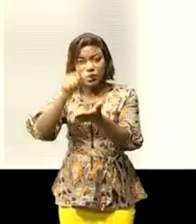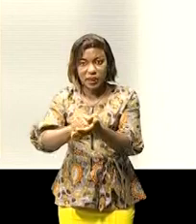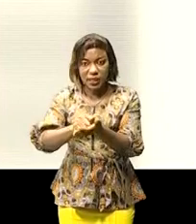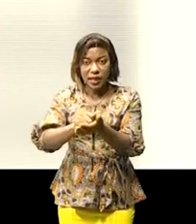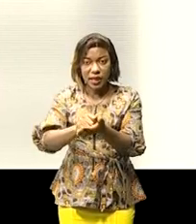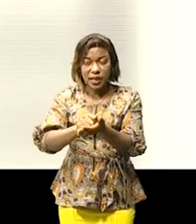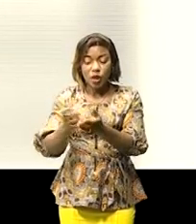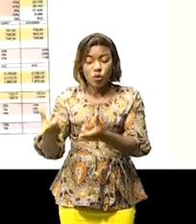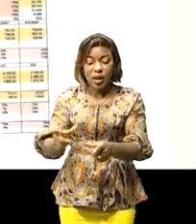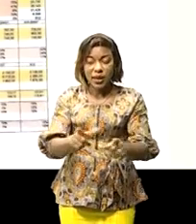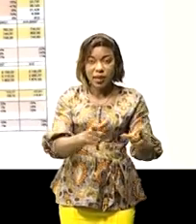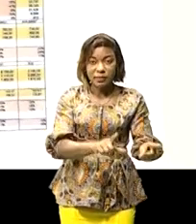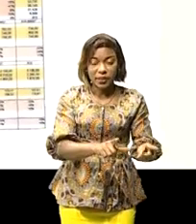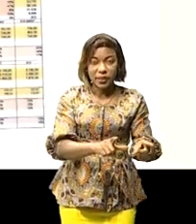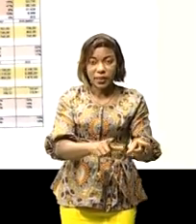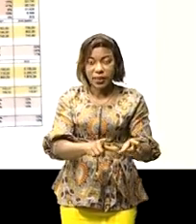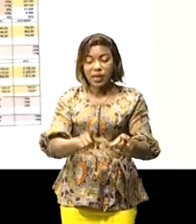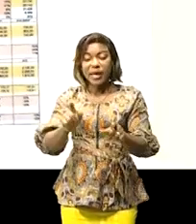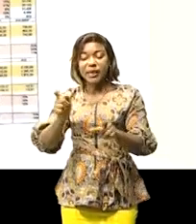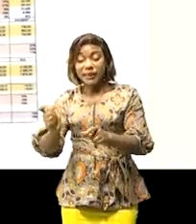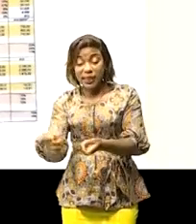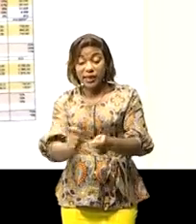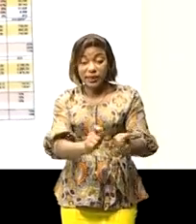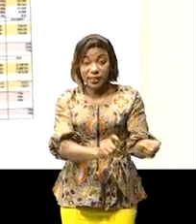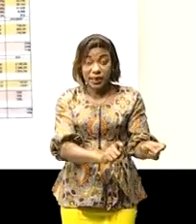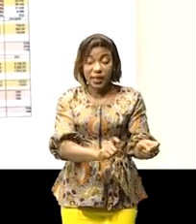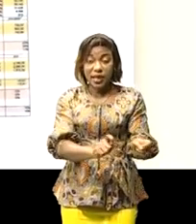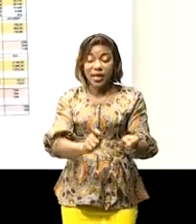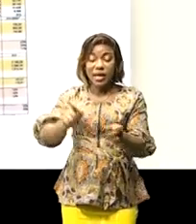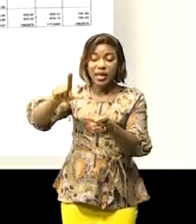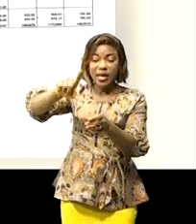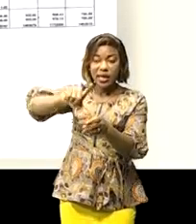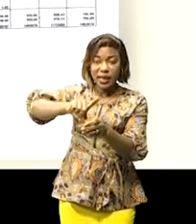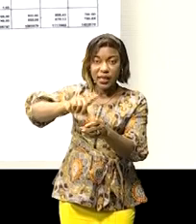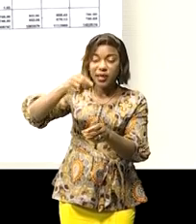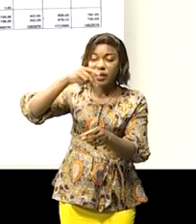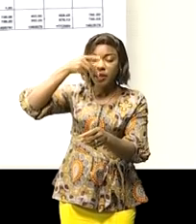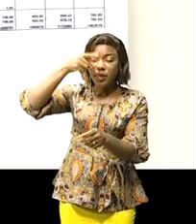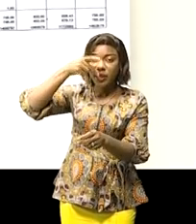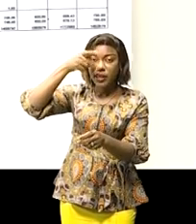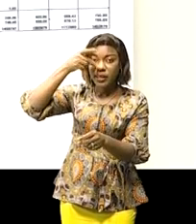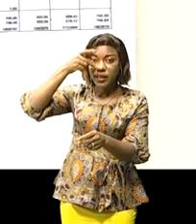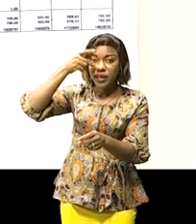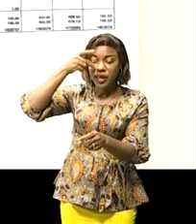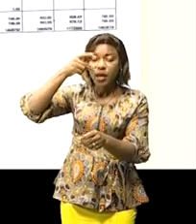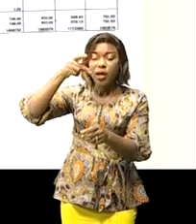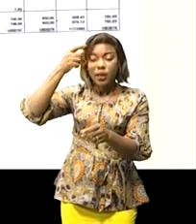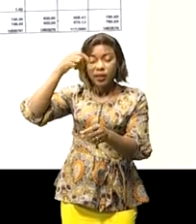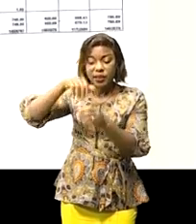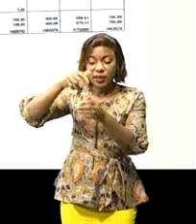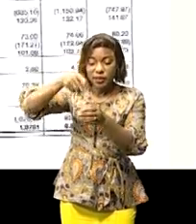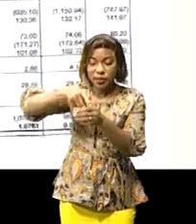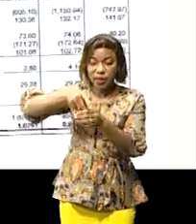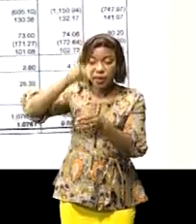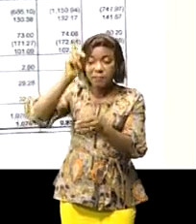Lomami, Lualaba, Sankuru et Tanganyika, le prix du litre d'essence, le prix du litre de l'essence à la pompe passe